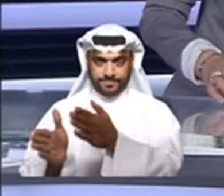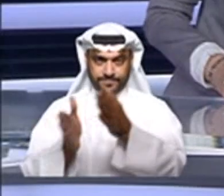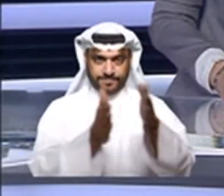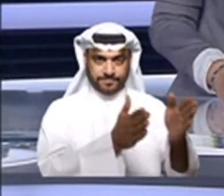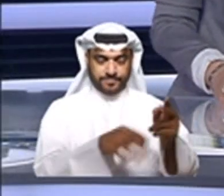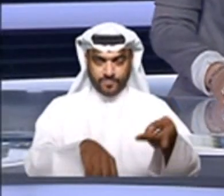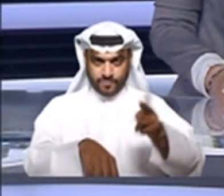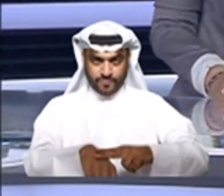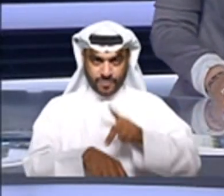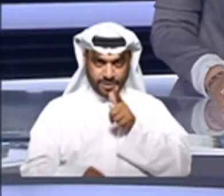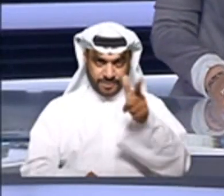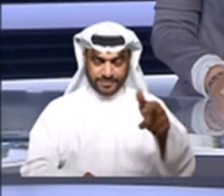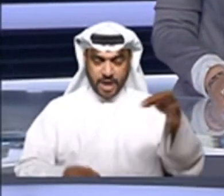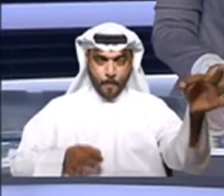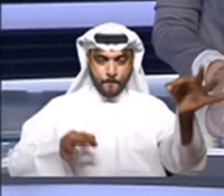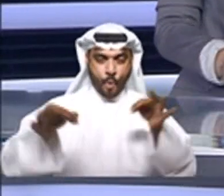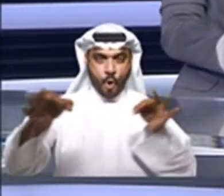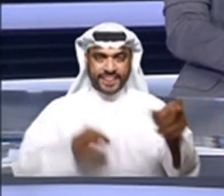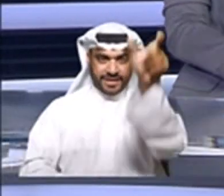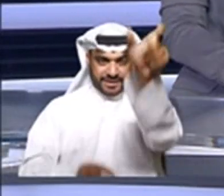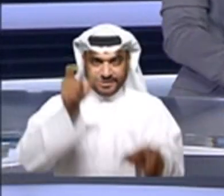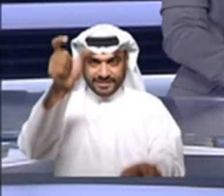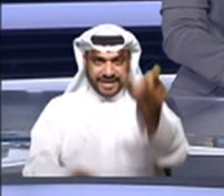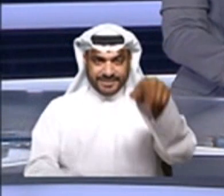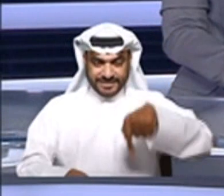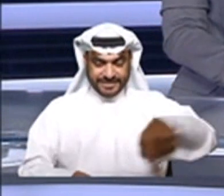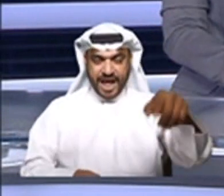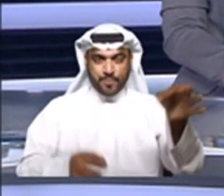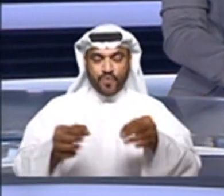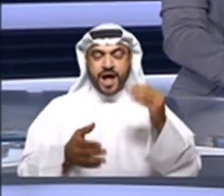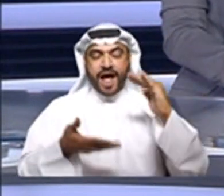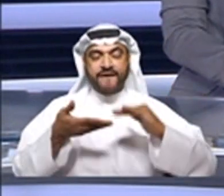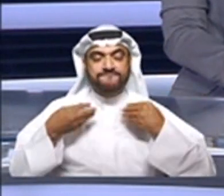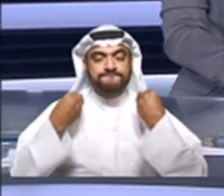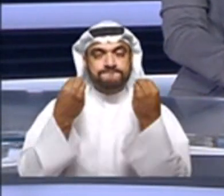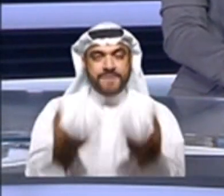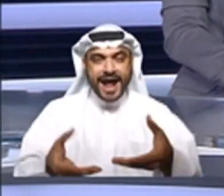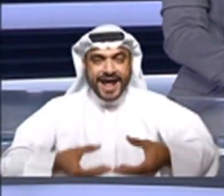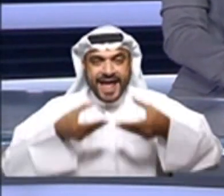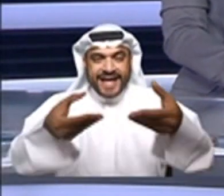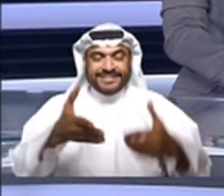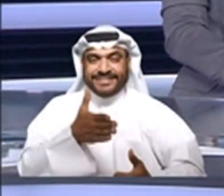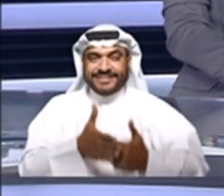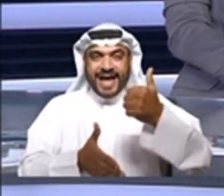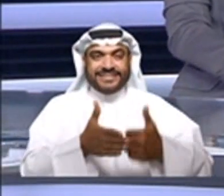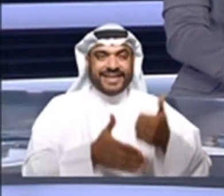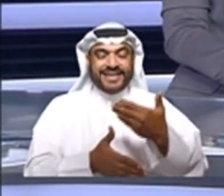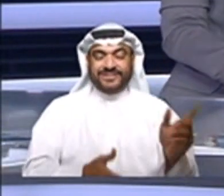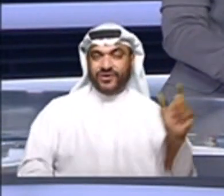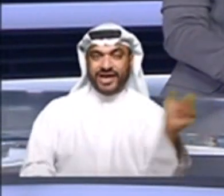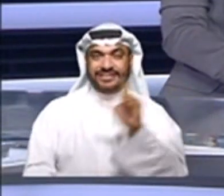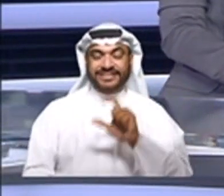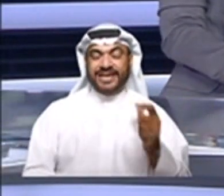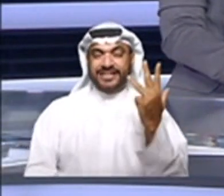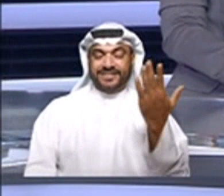وأيضا نظم فريق مهندسون بلا حدود في الكويت حفل توزيع جوائز مسابقة التحدي والتي انطلقت في شهر نوفمبر